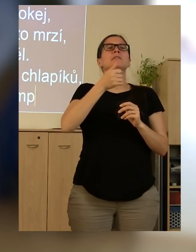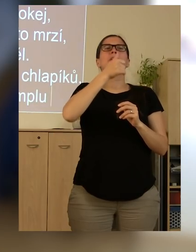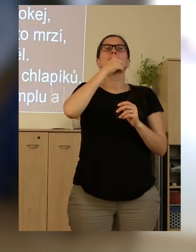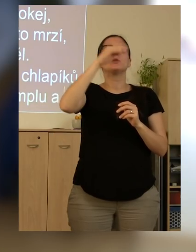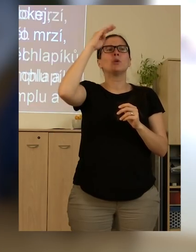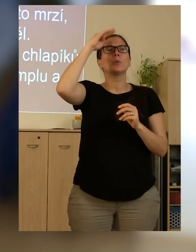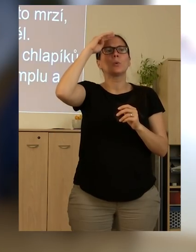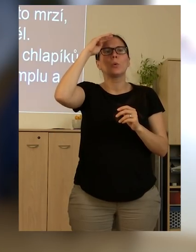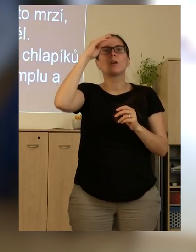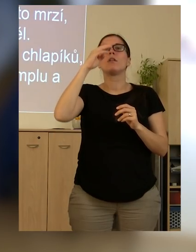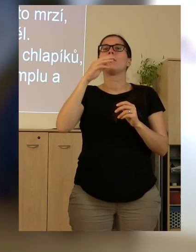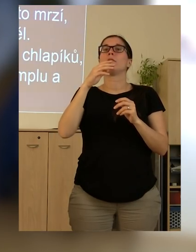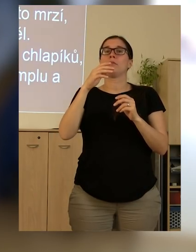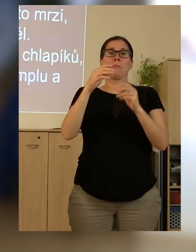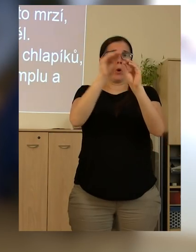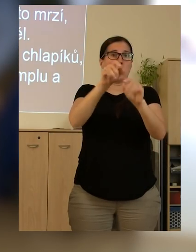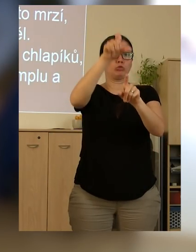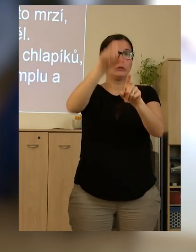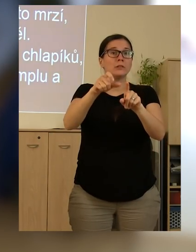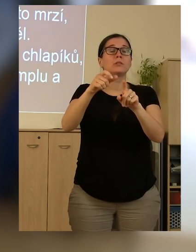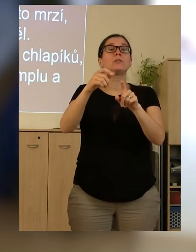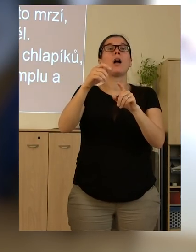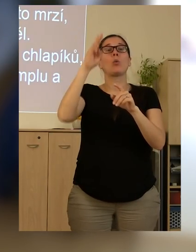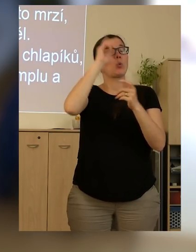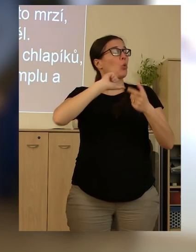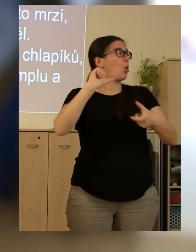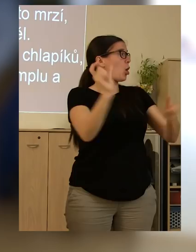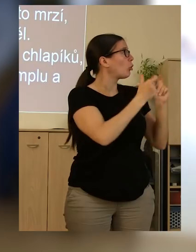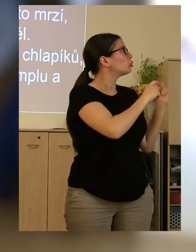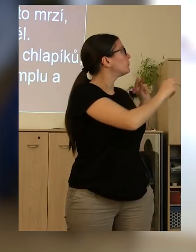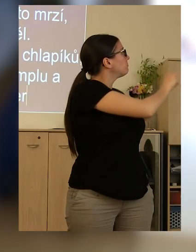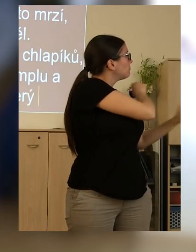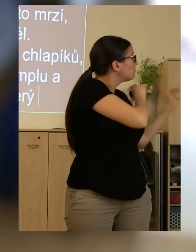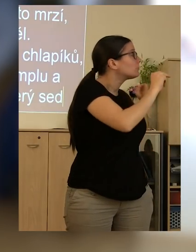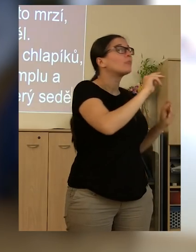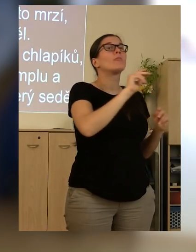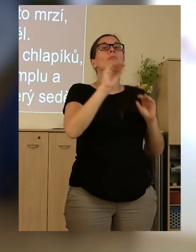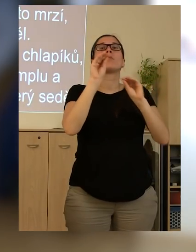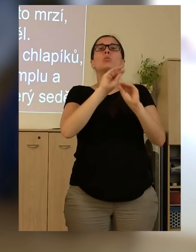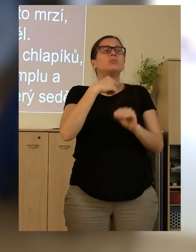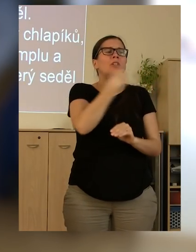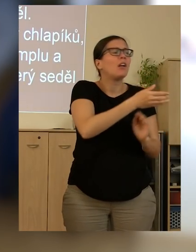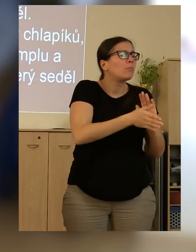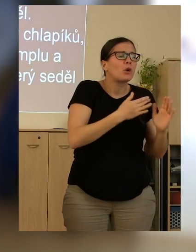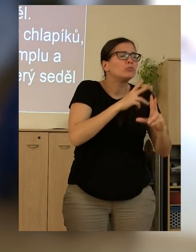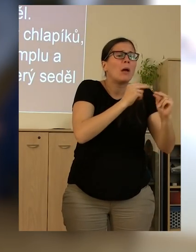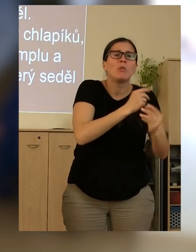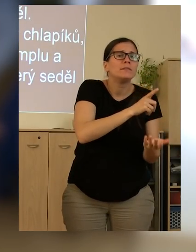a hovořil na ty ostatní. A ten učitel vždycky řekl, proč nemluvíte se mnou? Jako? A on